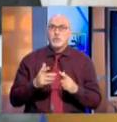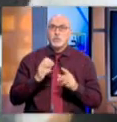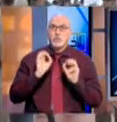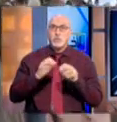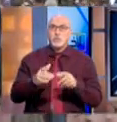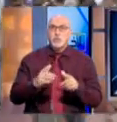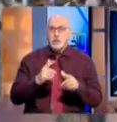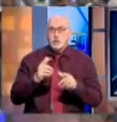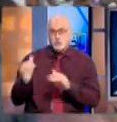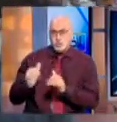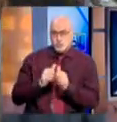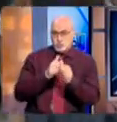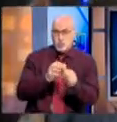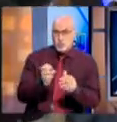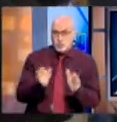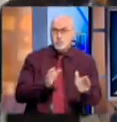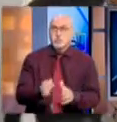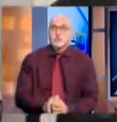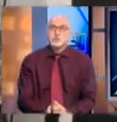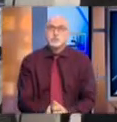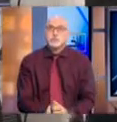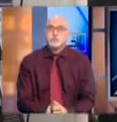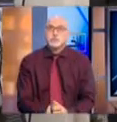قبلهم وتوجيهات أيضا.